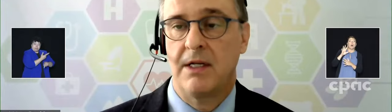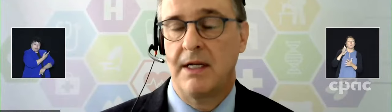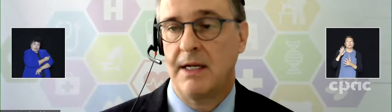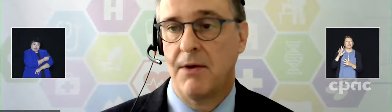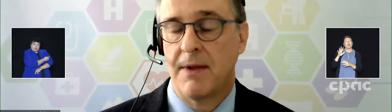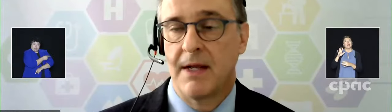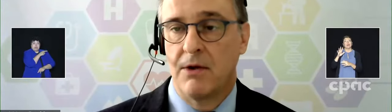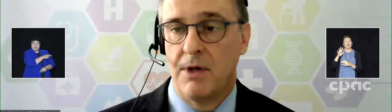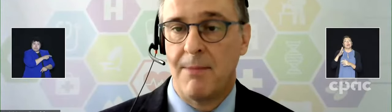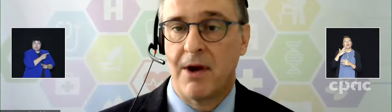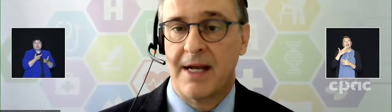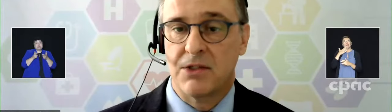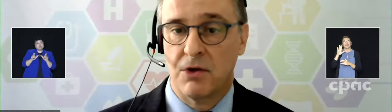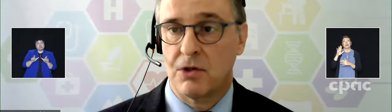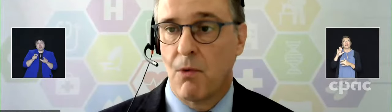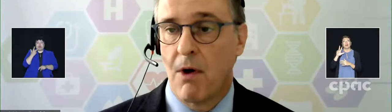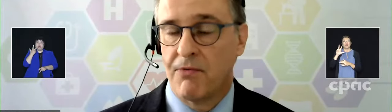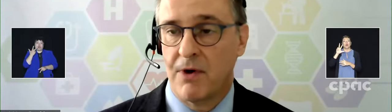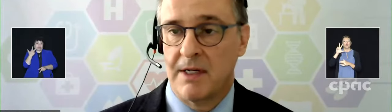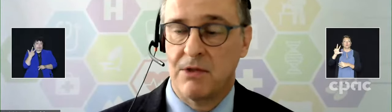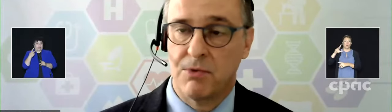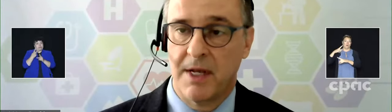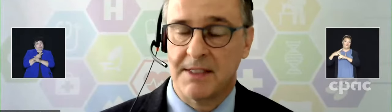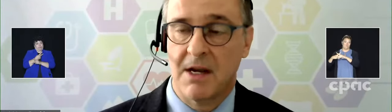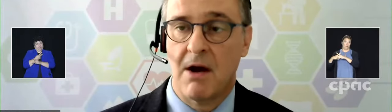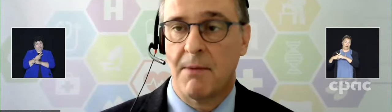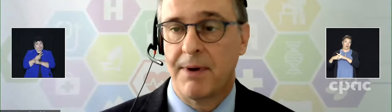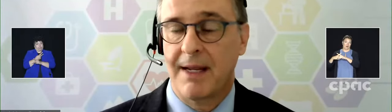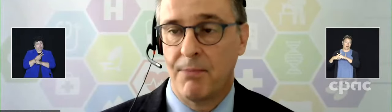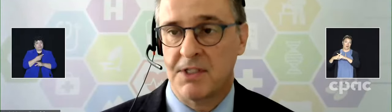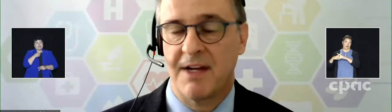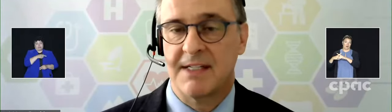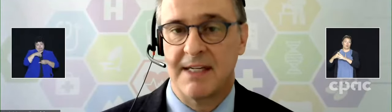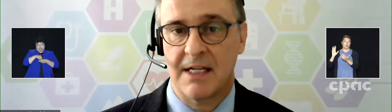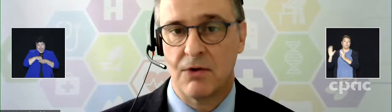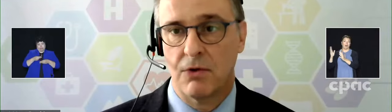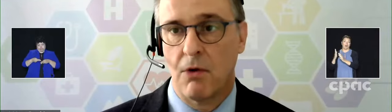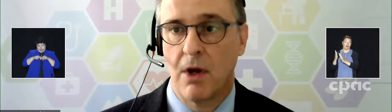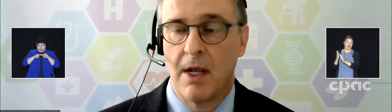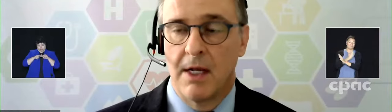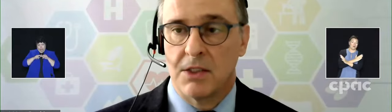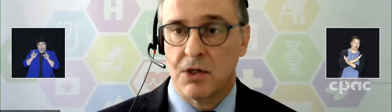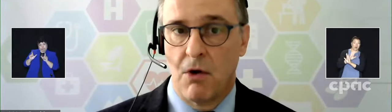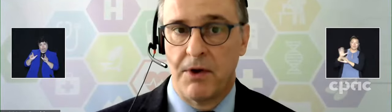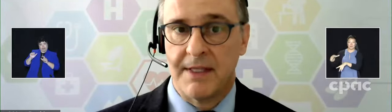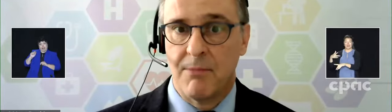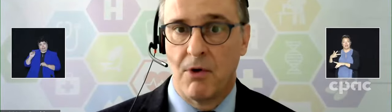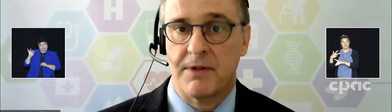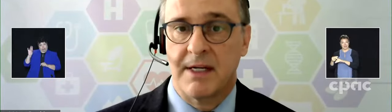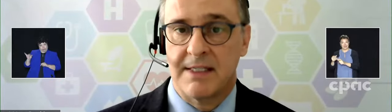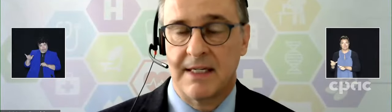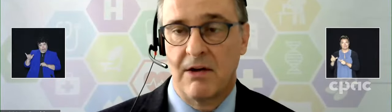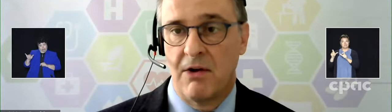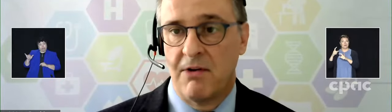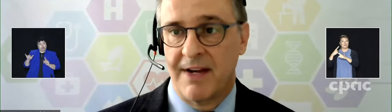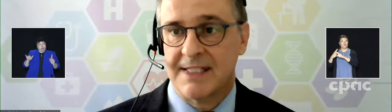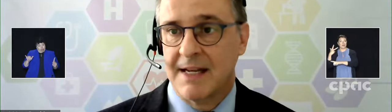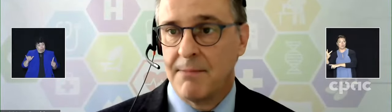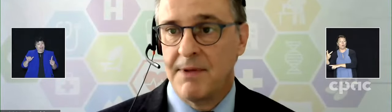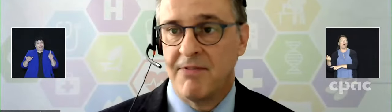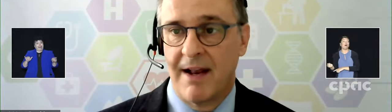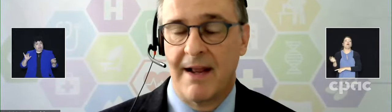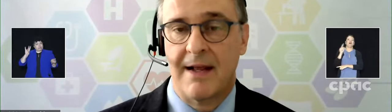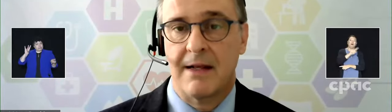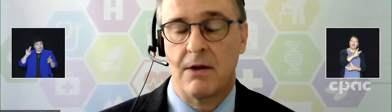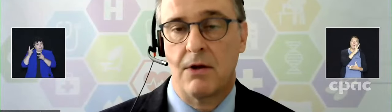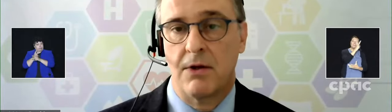une amélioration de trois fois des taux d'anticorps pré- post-vaccination. Donc, ce qu'on a démontré, c'est que le vaccin bivalent